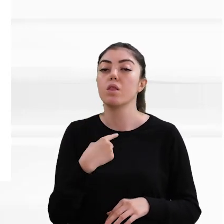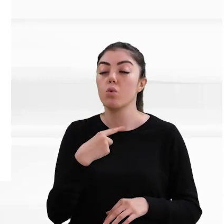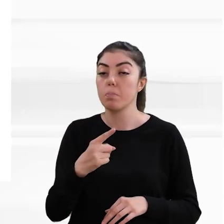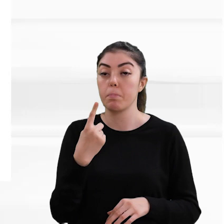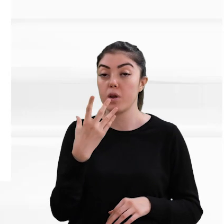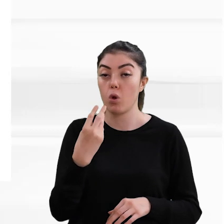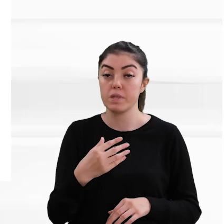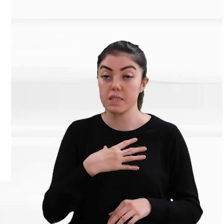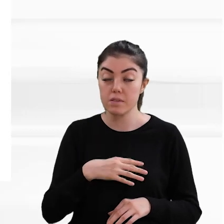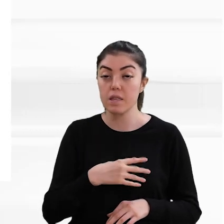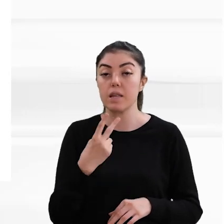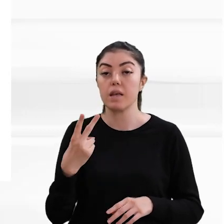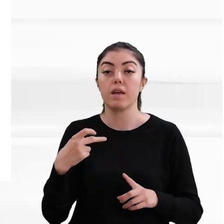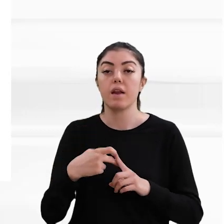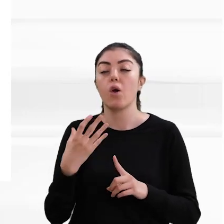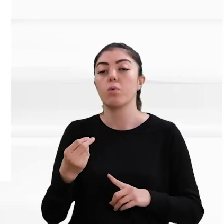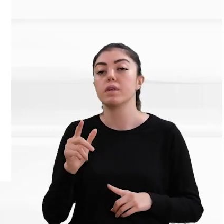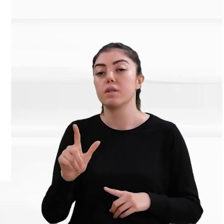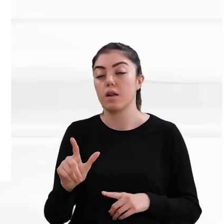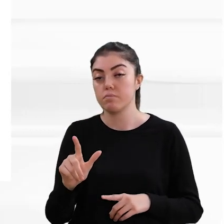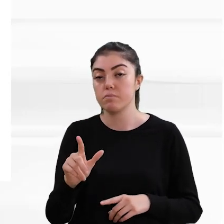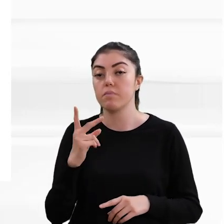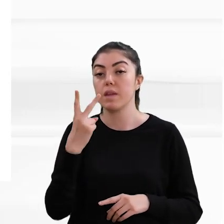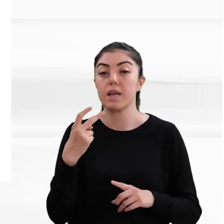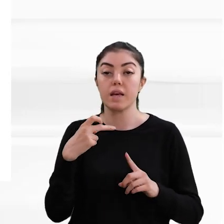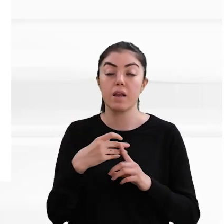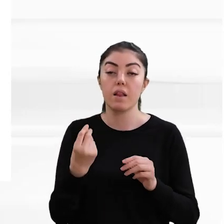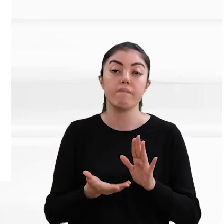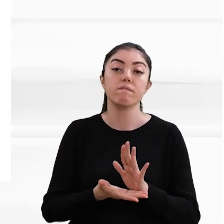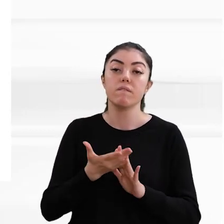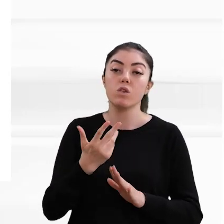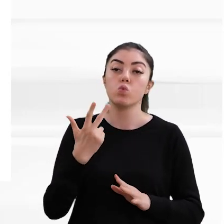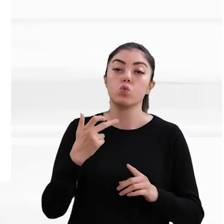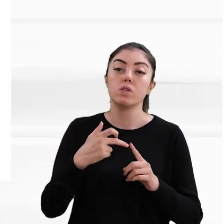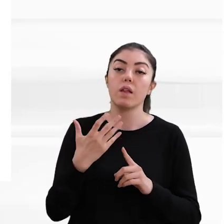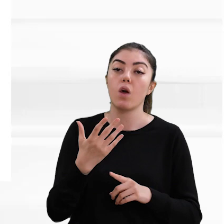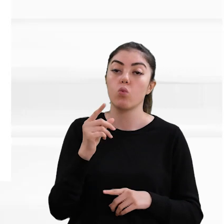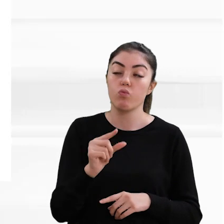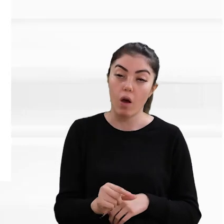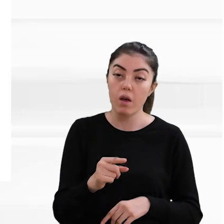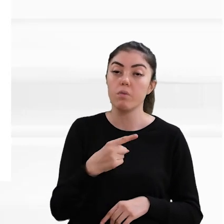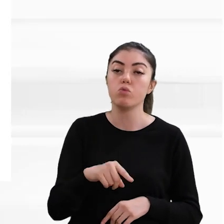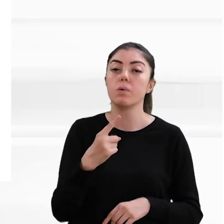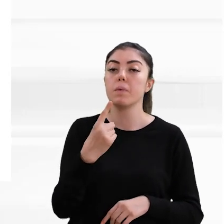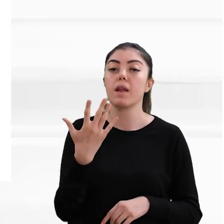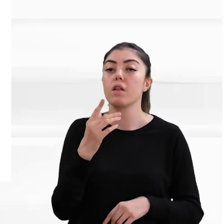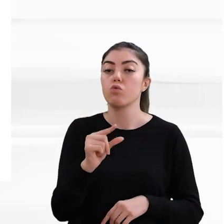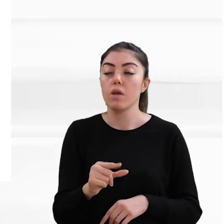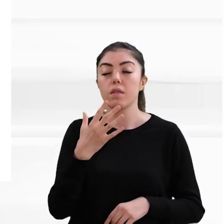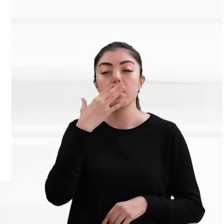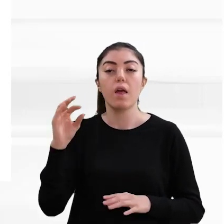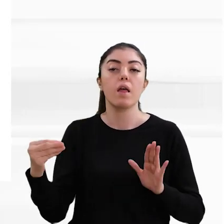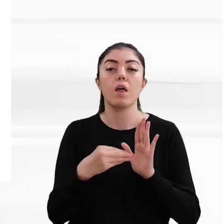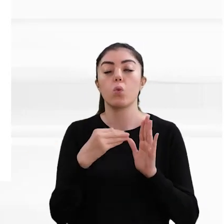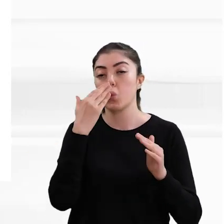Ne demiş bize? Buranın 1 olabilmesi için buranın 2R olması gerekir. 2R'den fazla, 3R'den küçük olduğu için burası